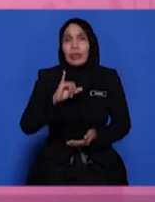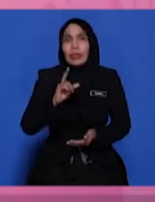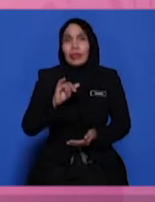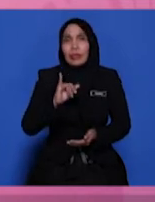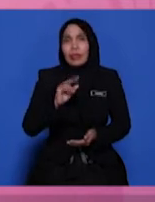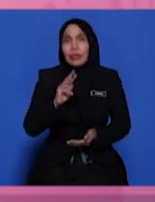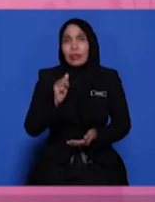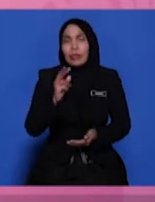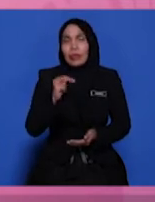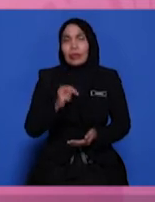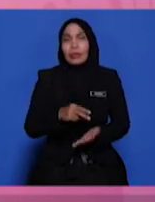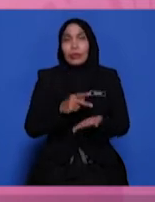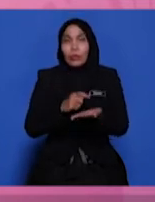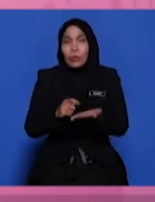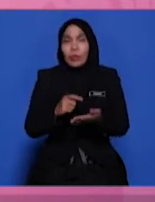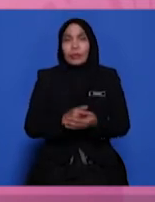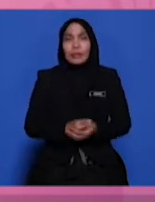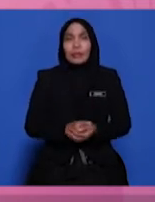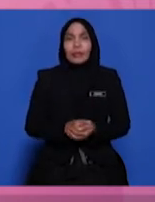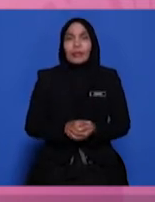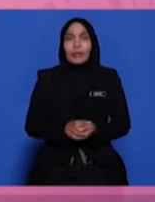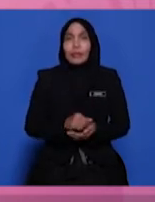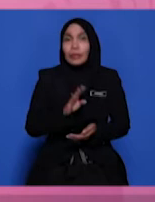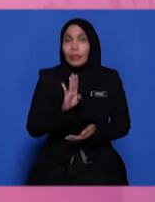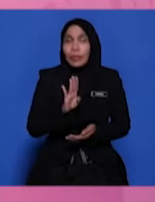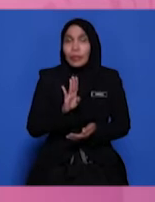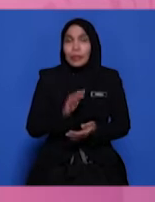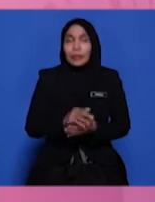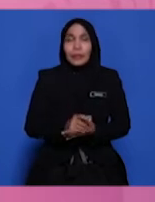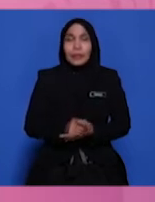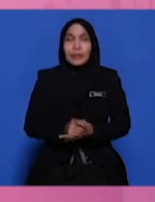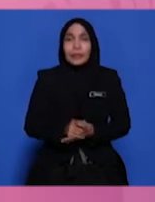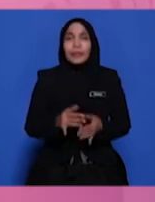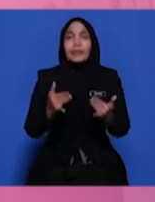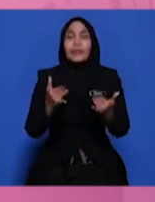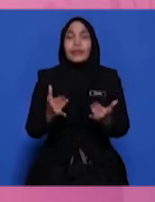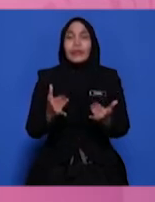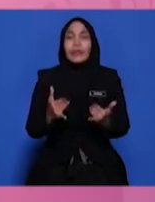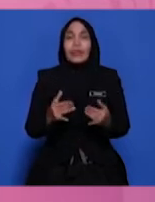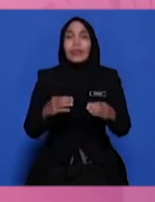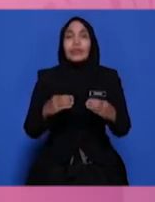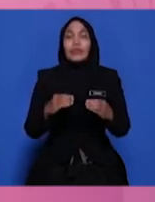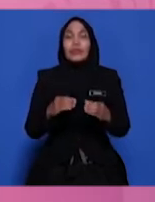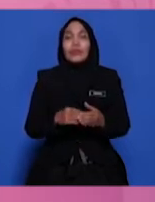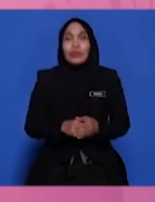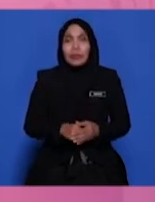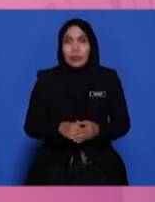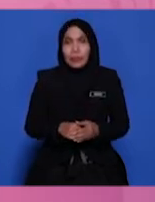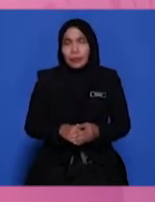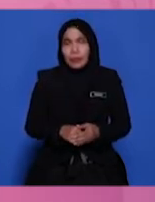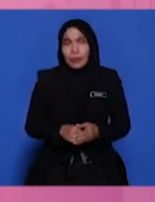Puan Li meningkat sebanyak 40%. Sekarang, kita cuba menyelesaikan soalan